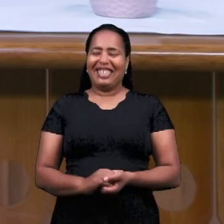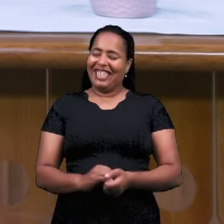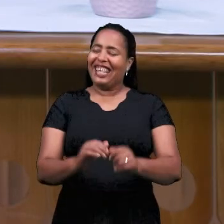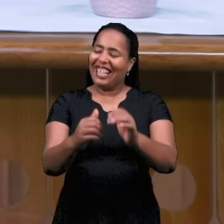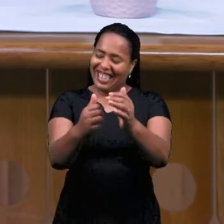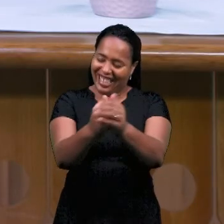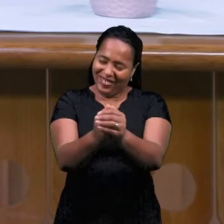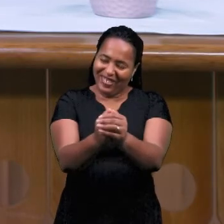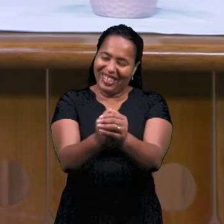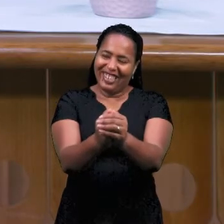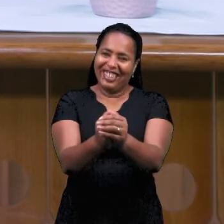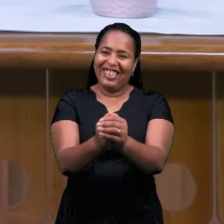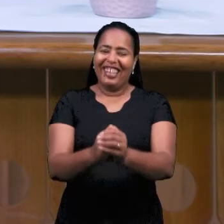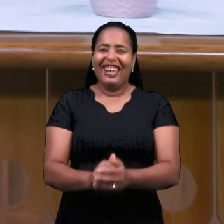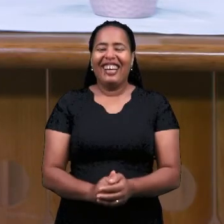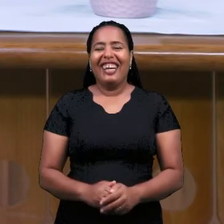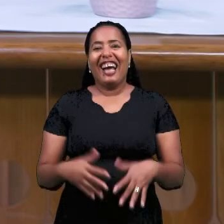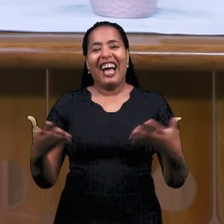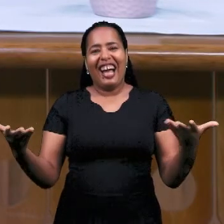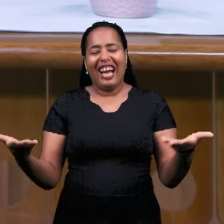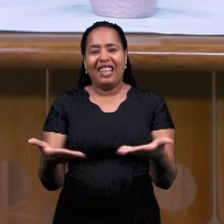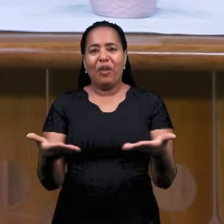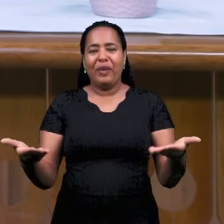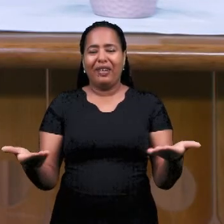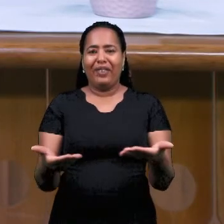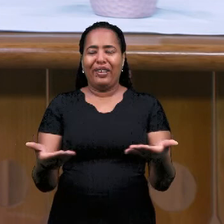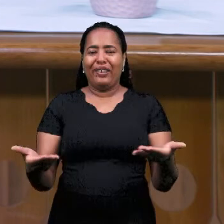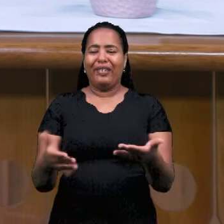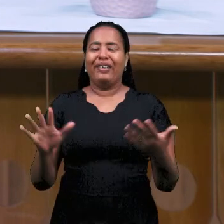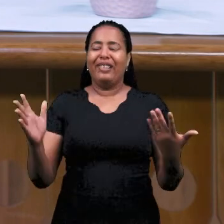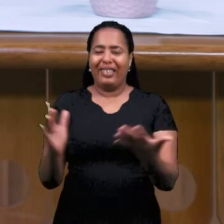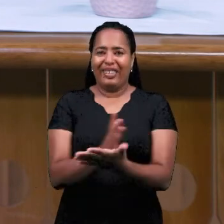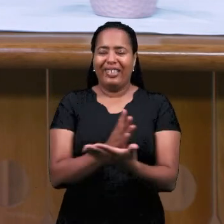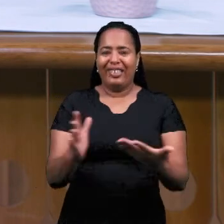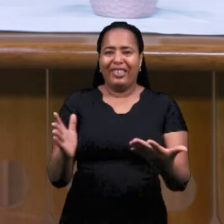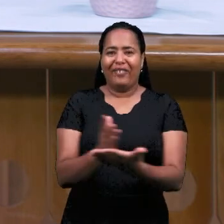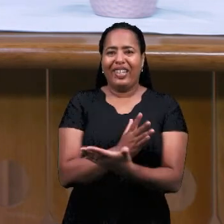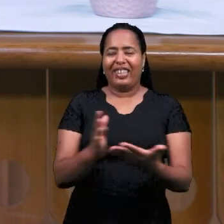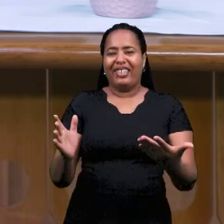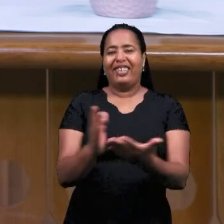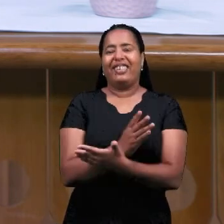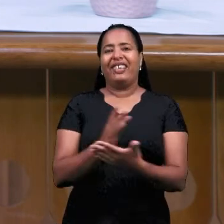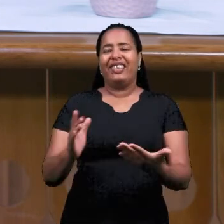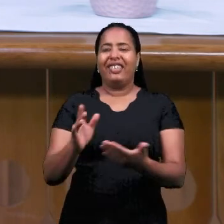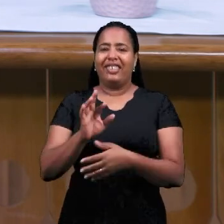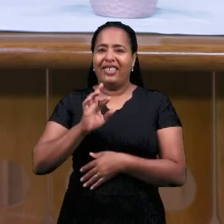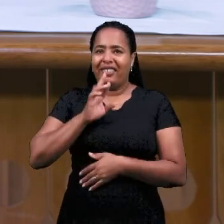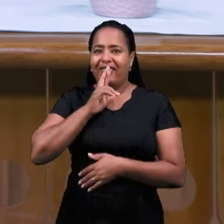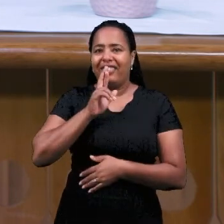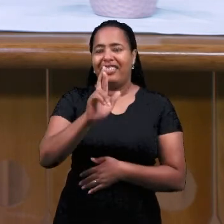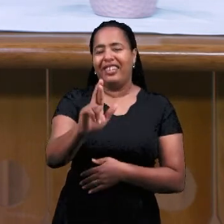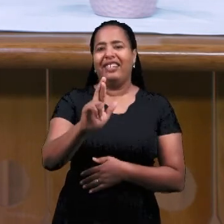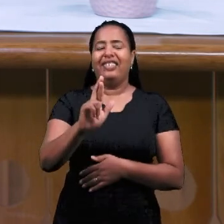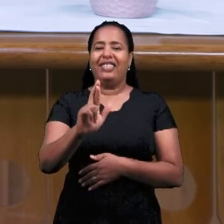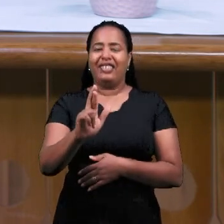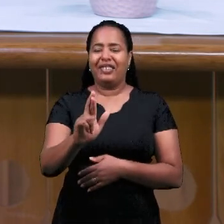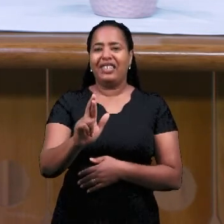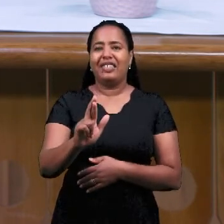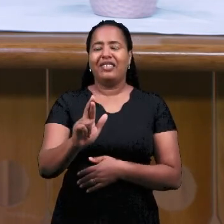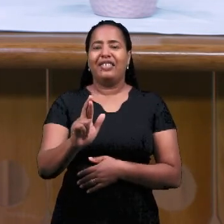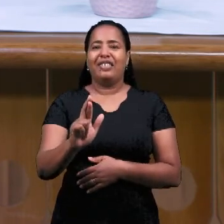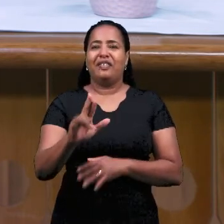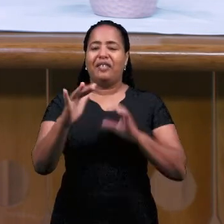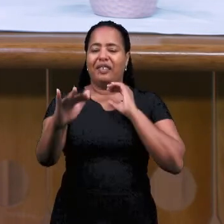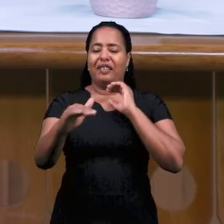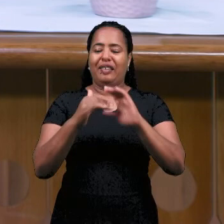Amen, mes frères. Nous allons maintenant transmettre quelques réponses, des réponses qui ont été présentées selon les vidéos qui ont été présentées pour